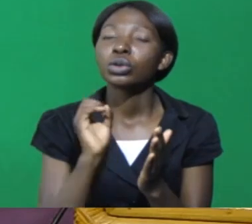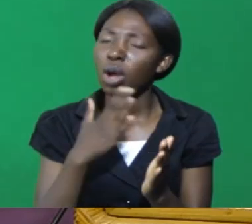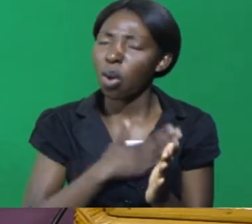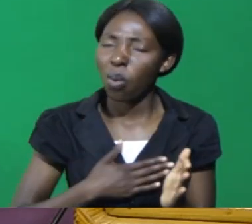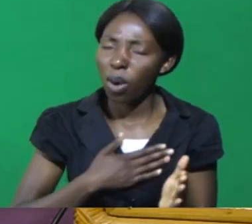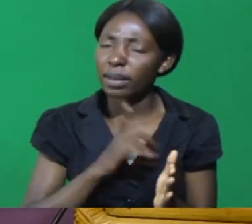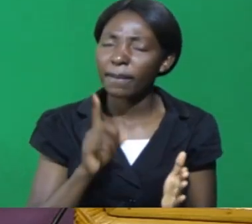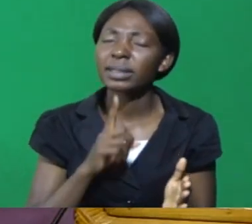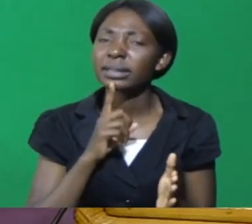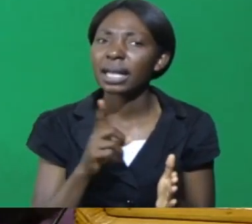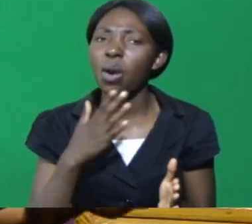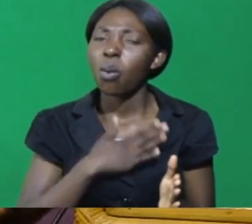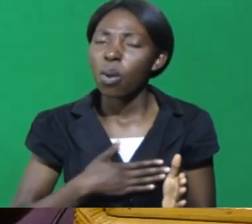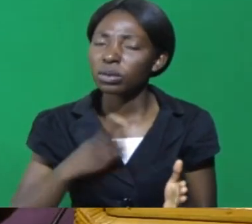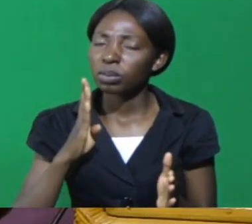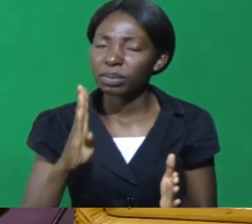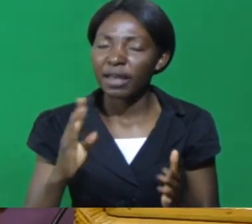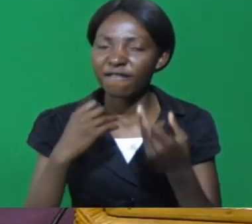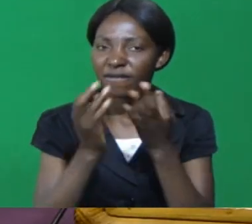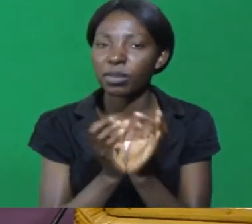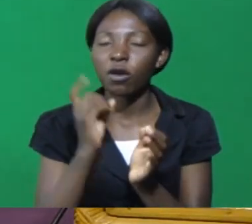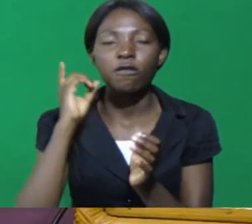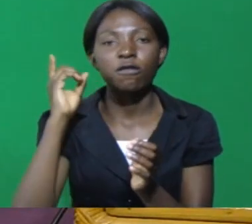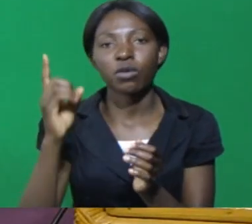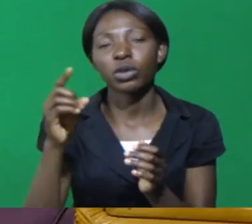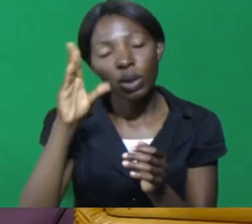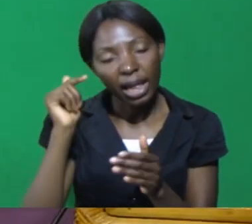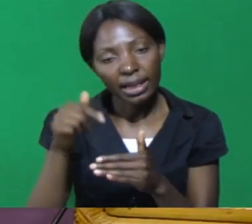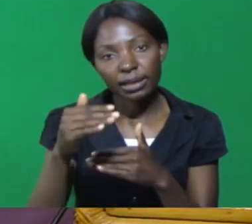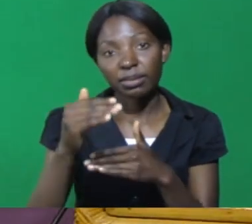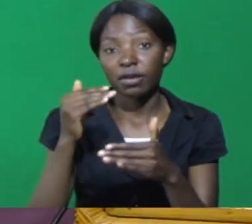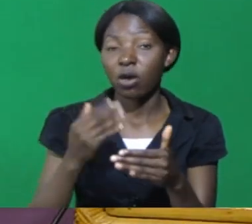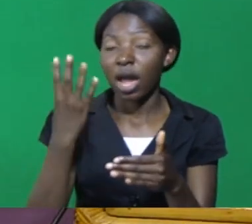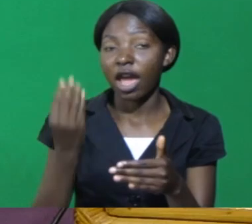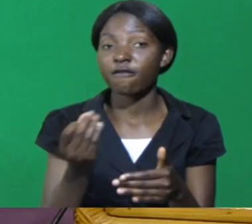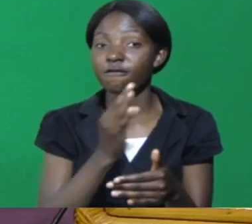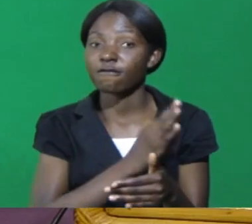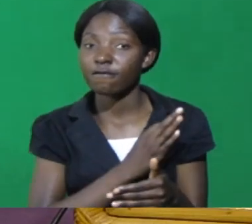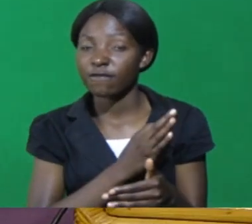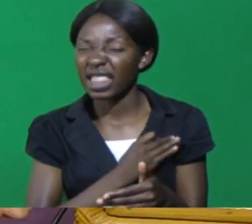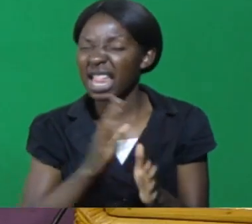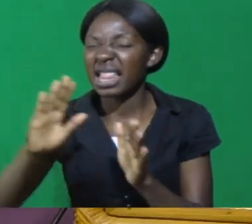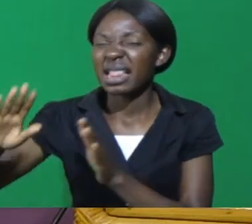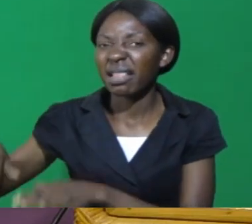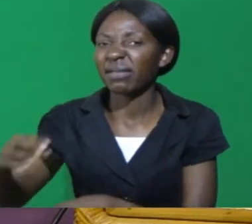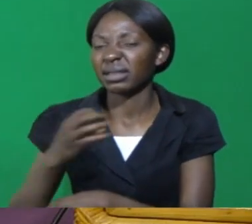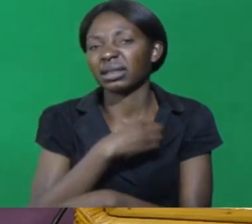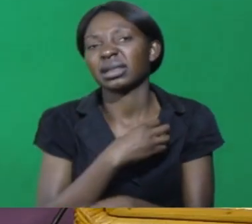dai ndavawo wemhuri yaKristu. Takazvidzidza kumashure kutenda wosema mararamiro awaita